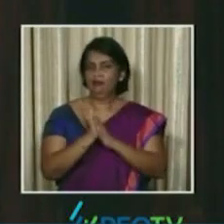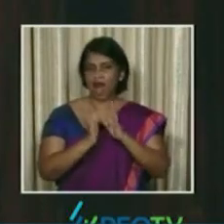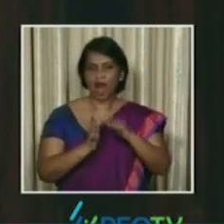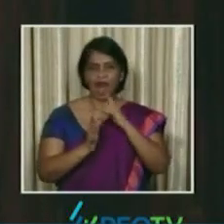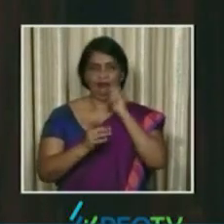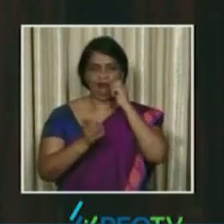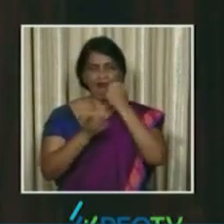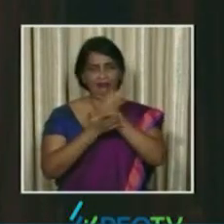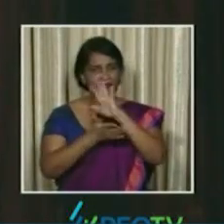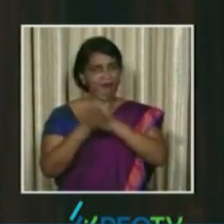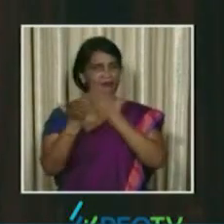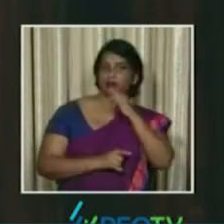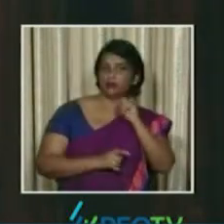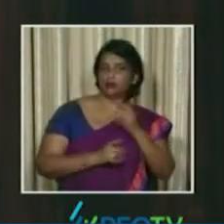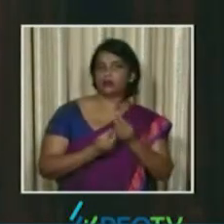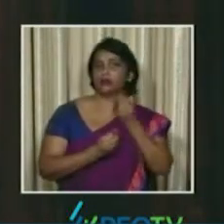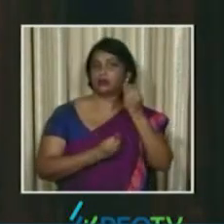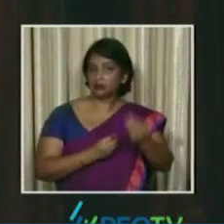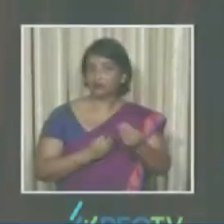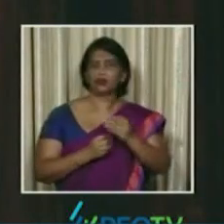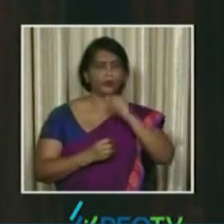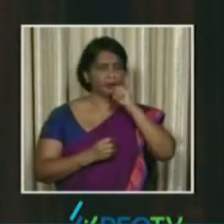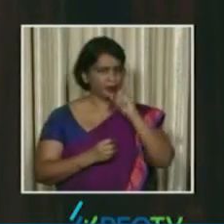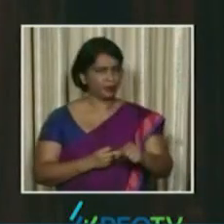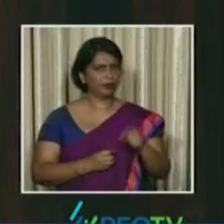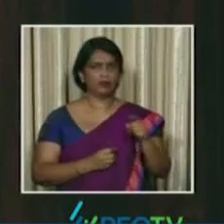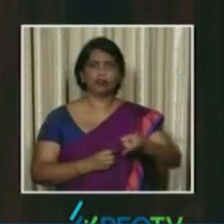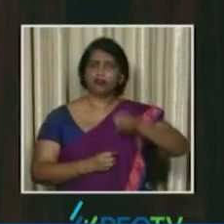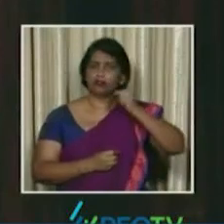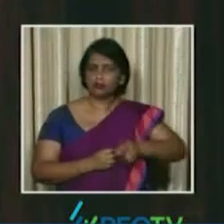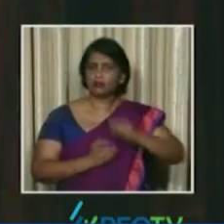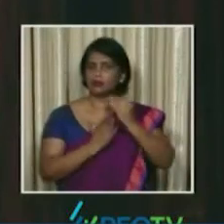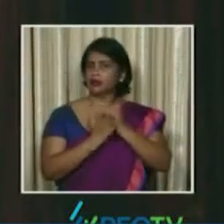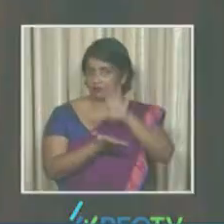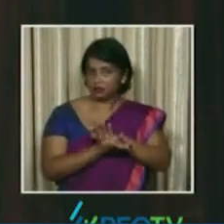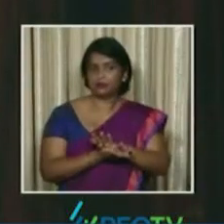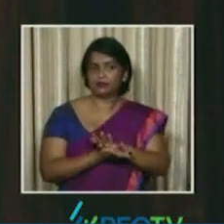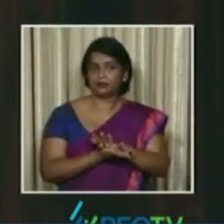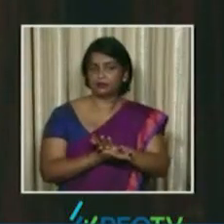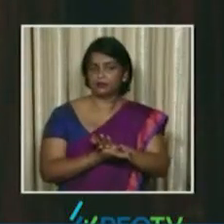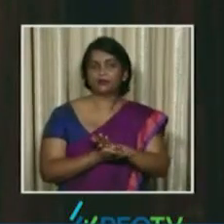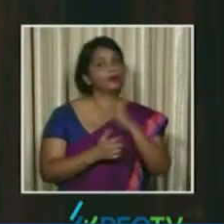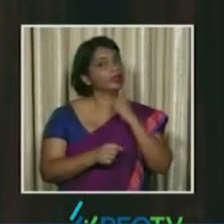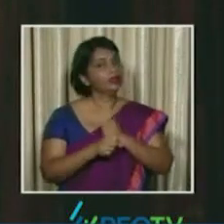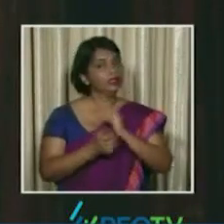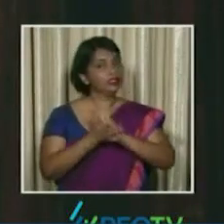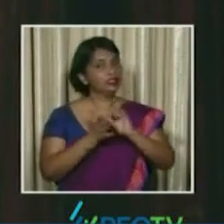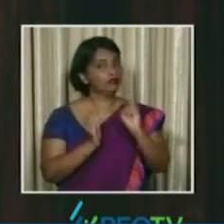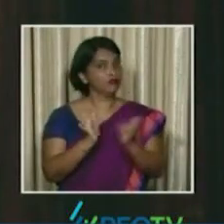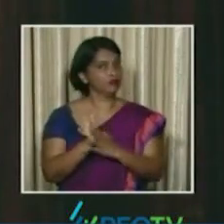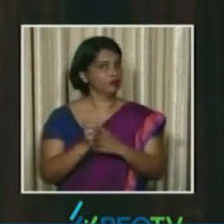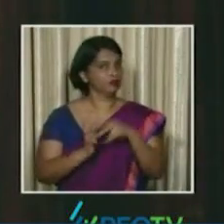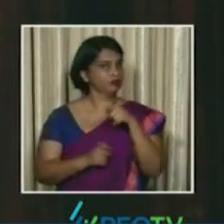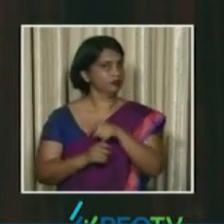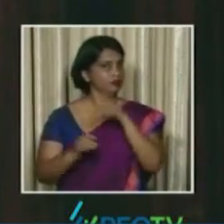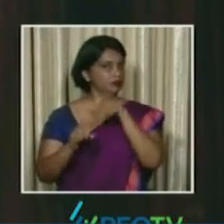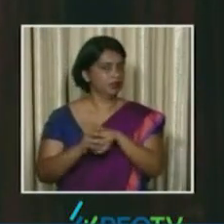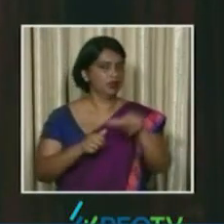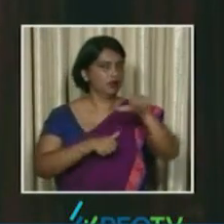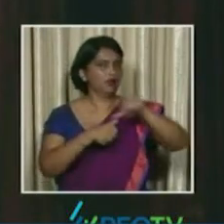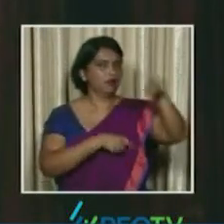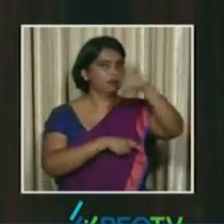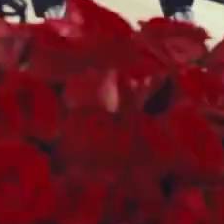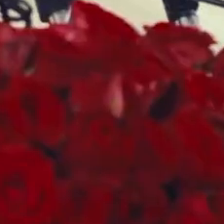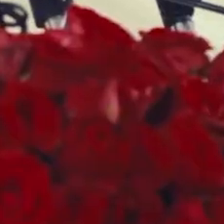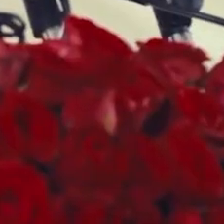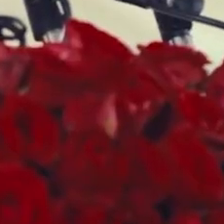මහජන පෙස්සම් පිළිබඳව කාරක සභාව. කිසිදු නියෝගයක් තීරණයක් රාජ්‍ය සේවා කොමිෂන් සභාව ඇතුළු මේ ආයතන වලින්